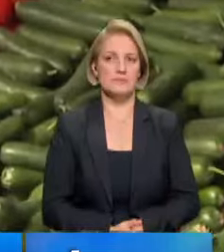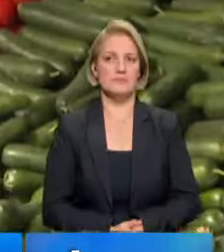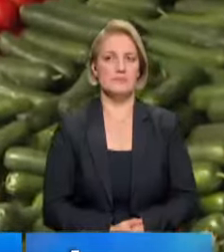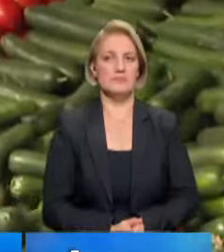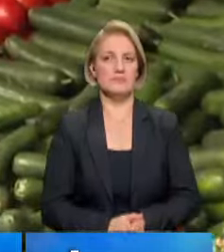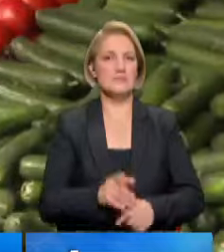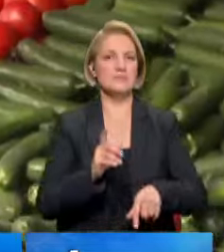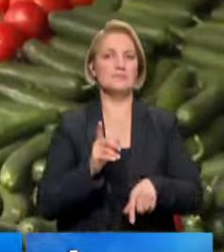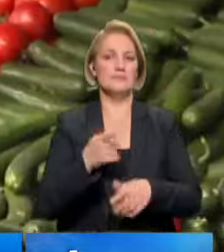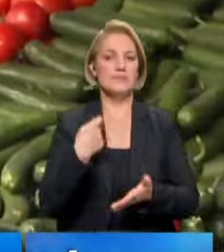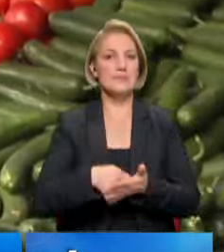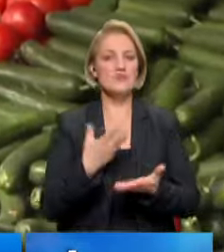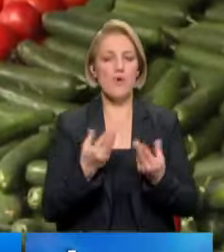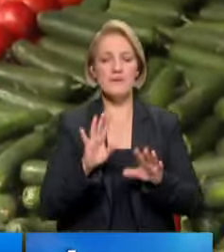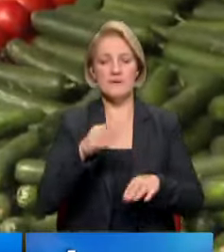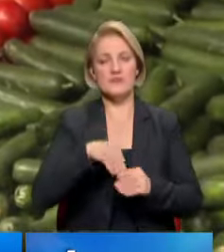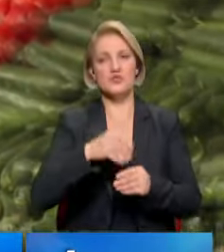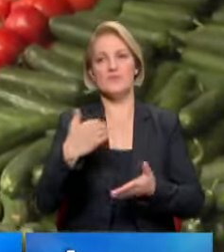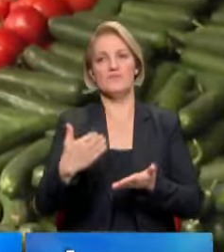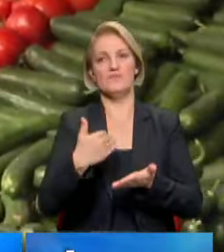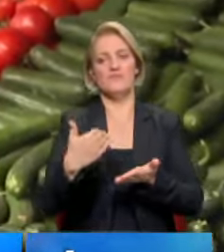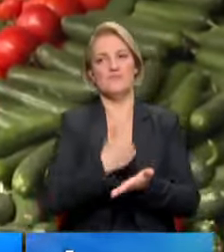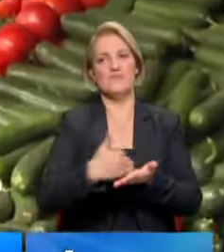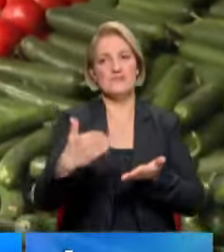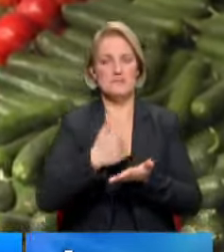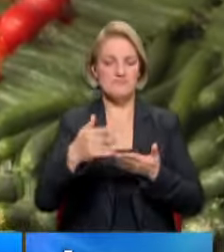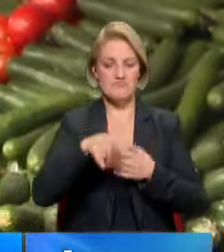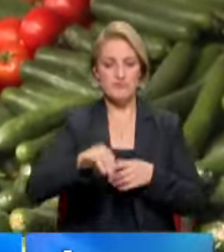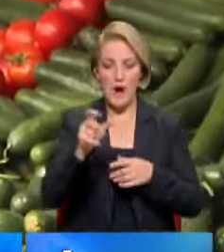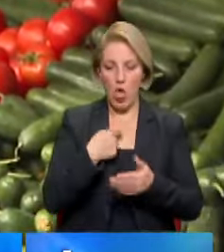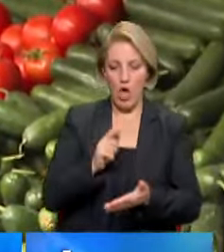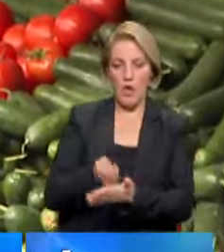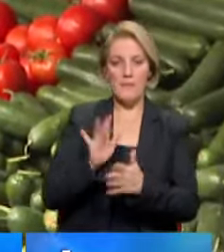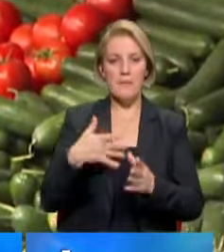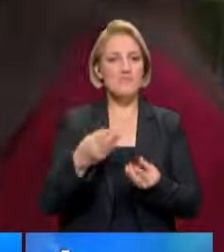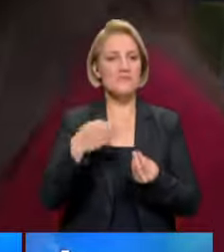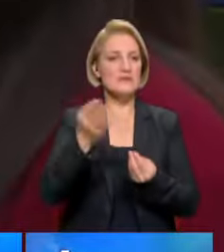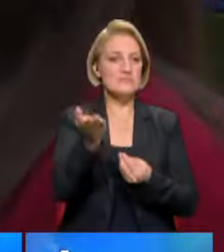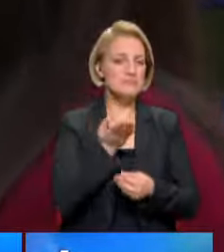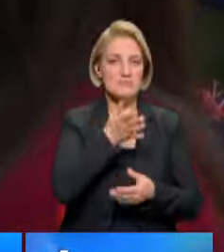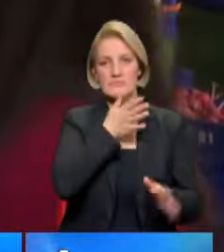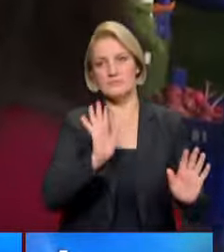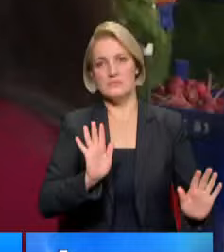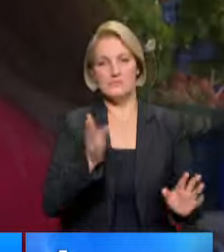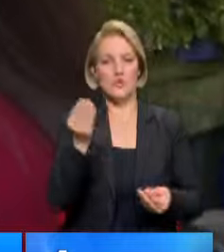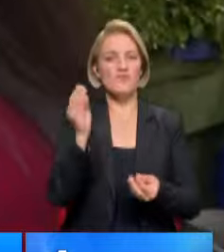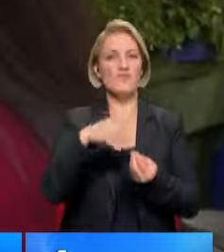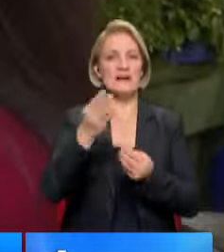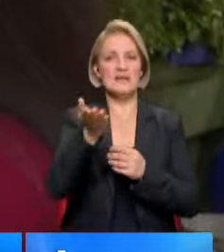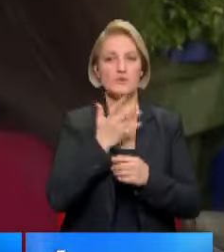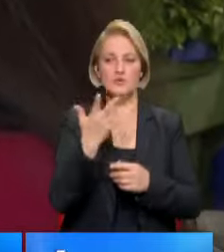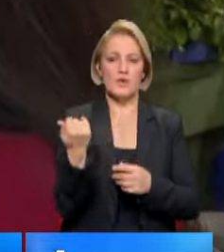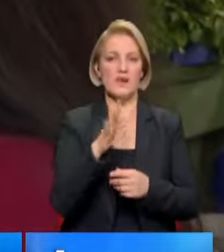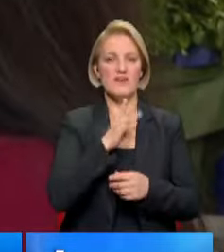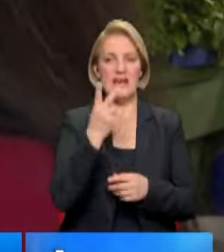Nakit olmadığı için mecbur kredi kartına yöneliyoruz. Bu ayınkini daha ödeyemedim. Artık ne kadar faizi de gelir? Çok faiz geliyor. 3 tane var şu